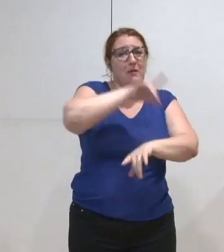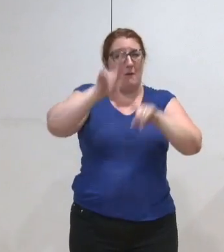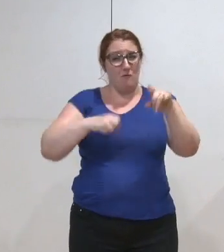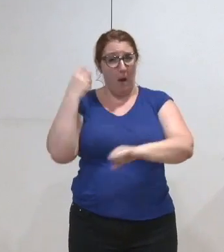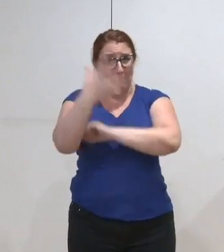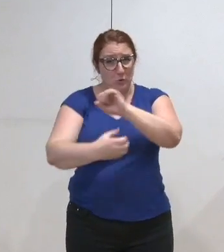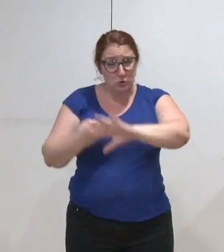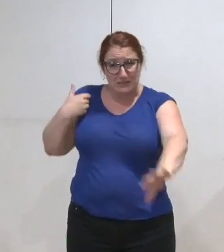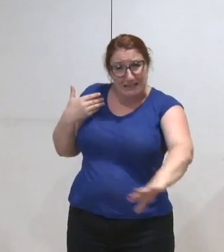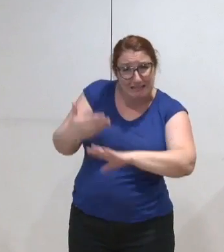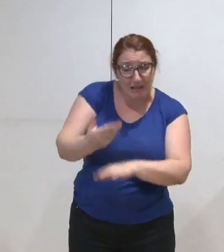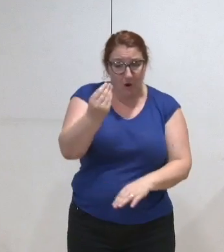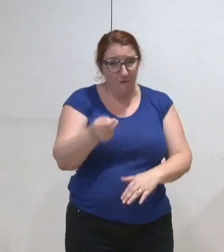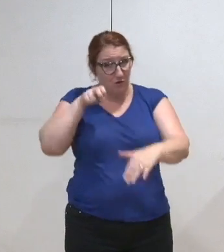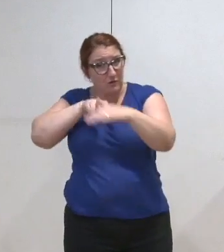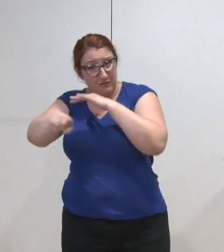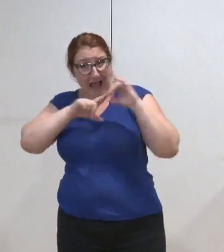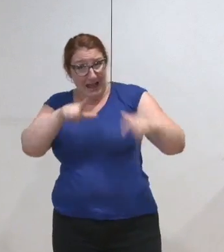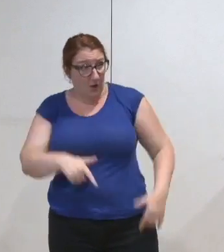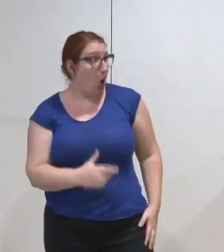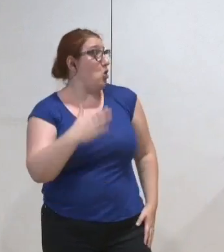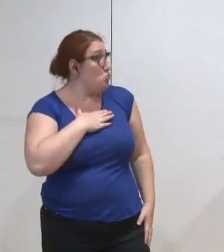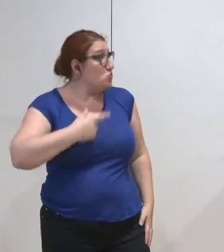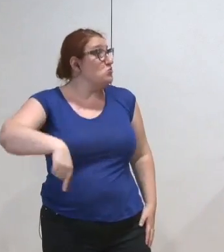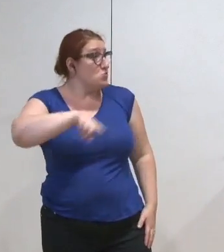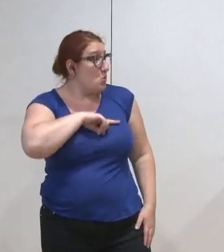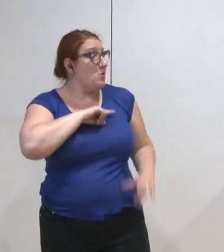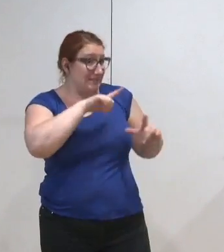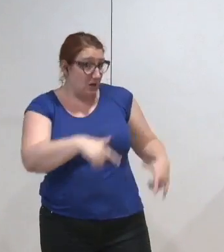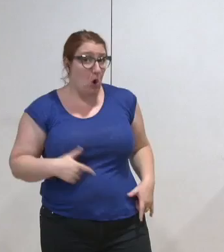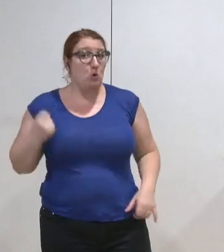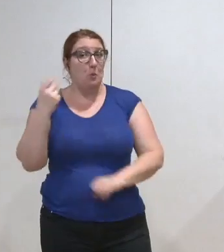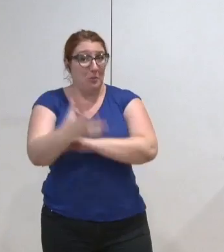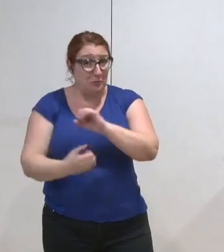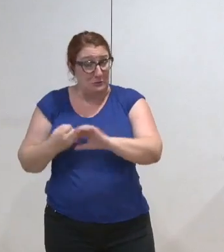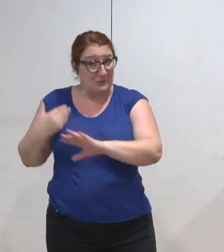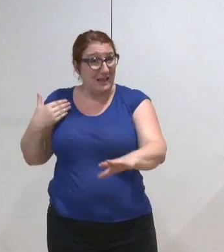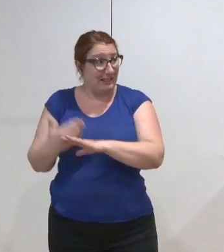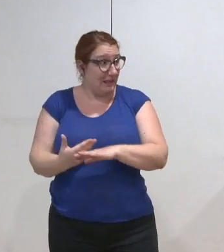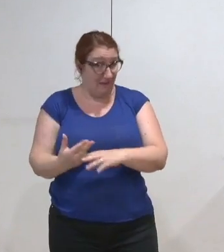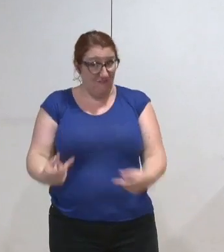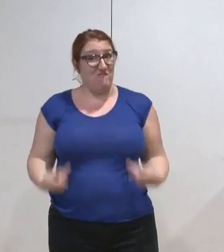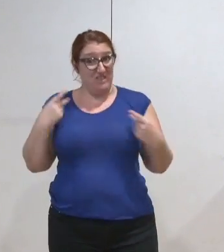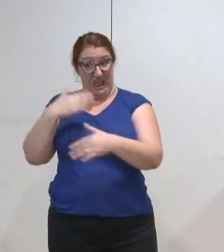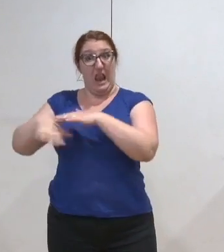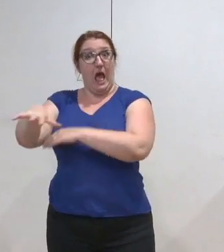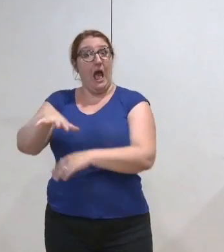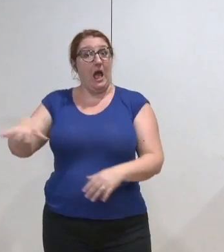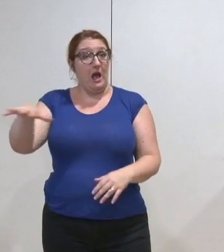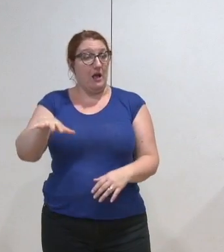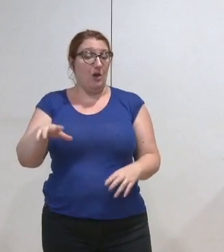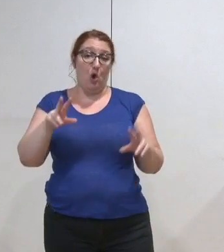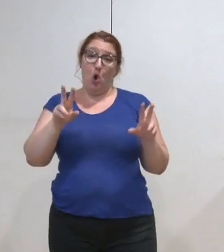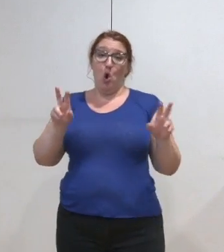enfants qui vont à l'école dans nos écoles depuis également plusieurs années ils ont posé leurs valises